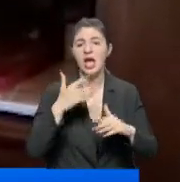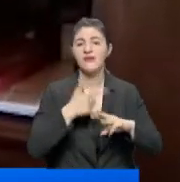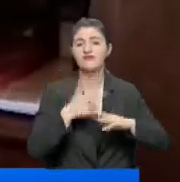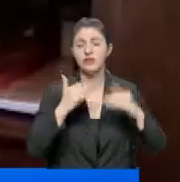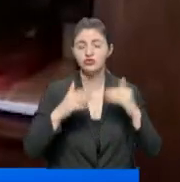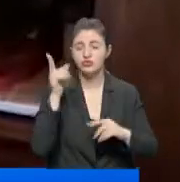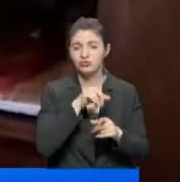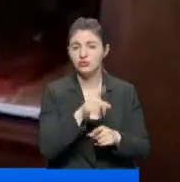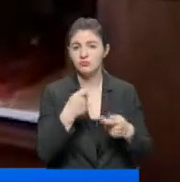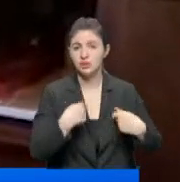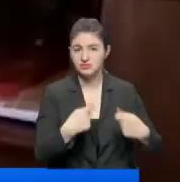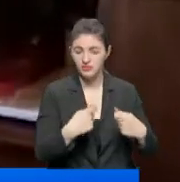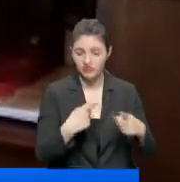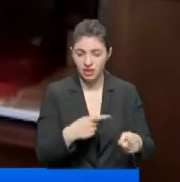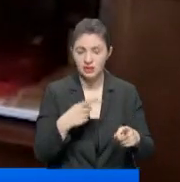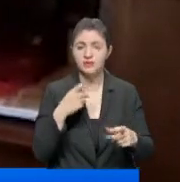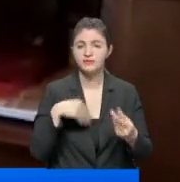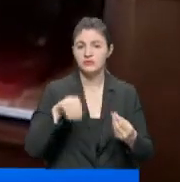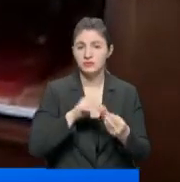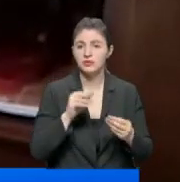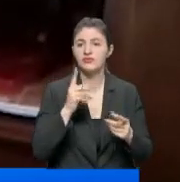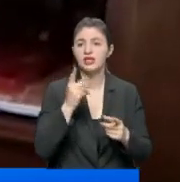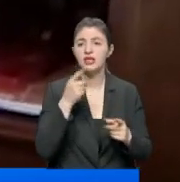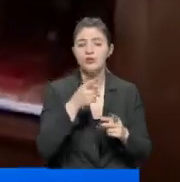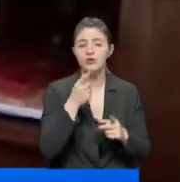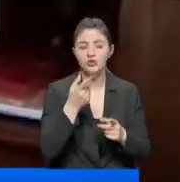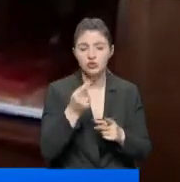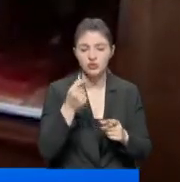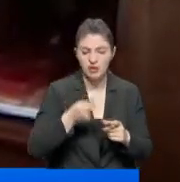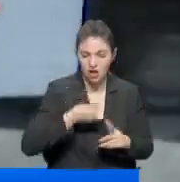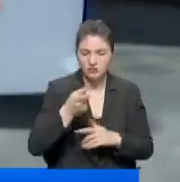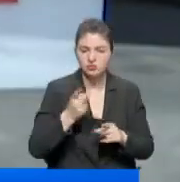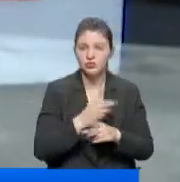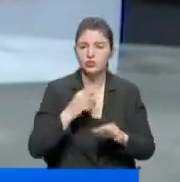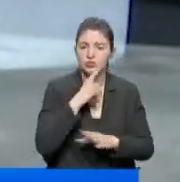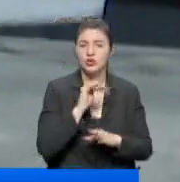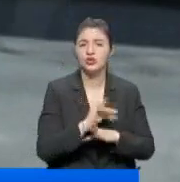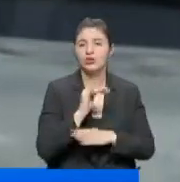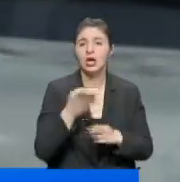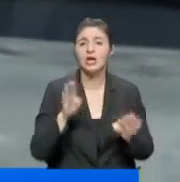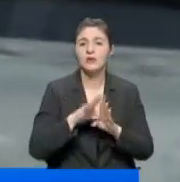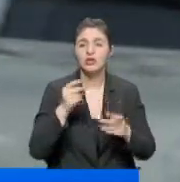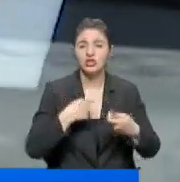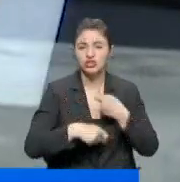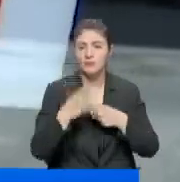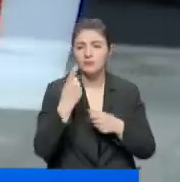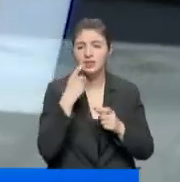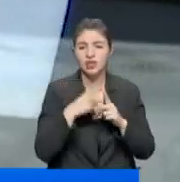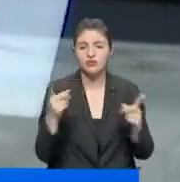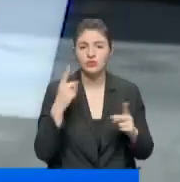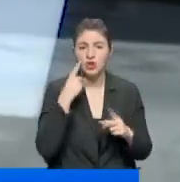girdi maliyetlerindeki artış, işletmelerin nihai ürün fiyatlarını belirlemede çok zorluk yaşıyoruz. Kapanan işletmelerin oranı yıllık